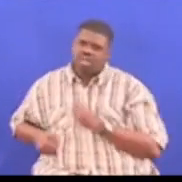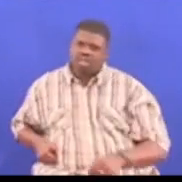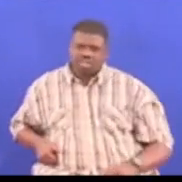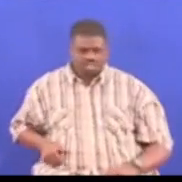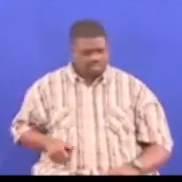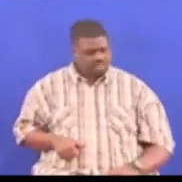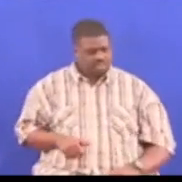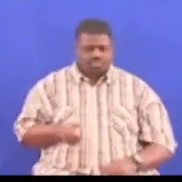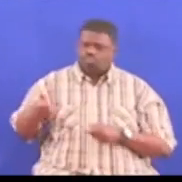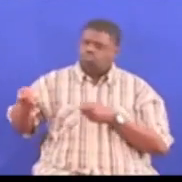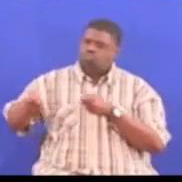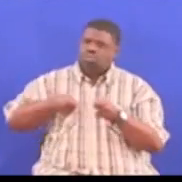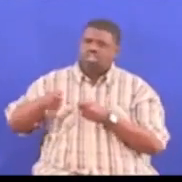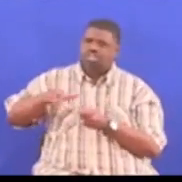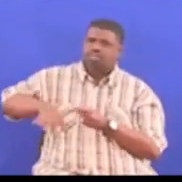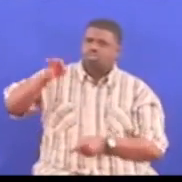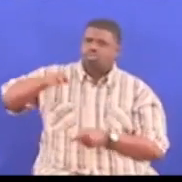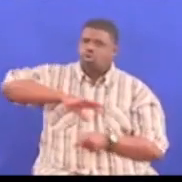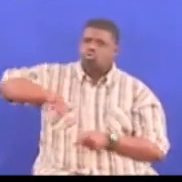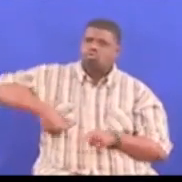rais amete muren